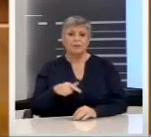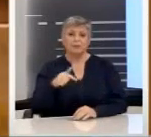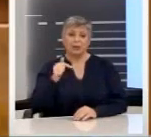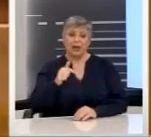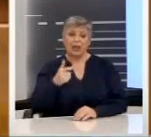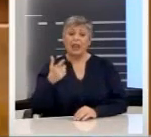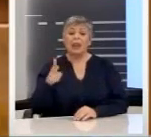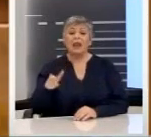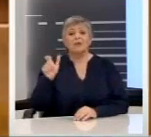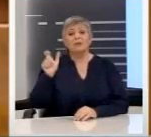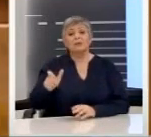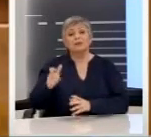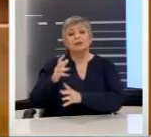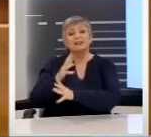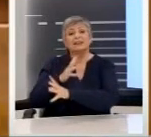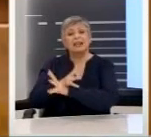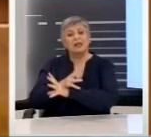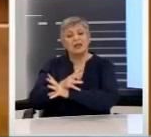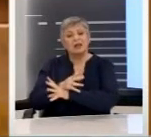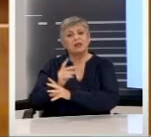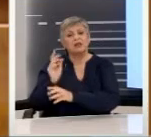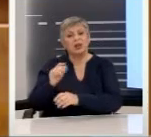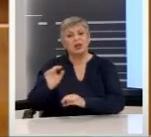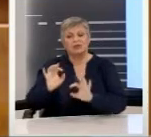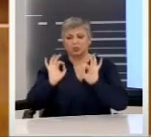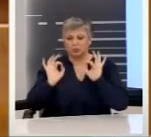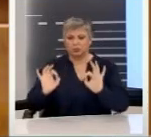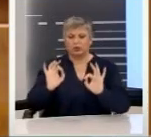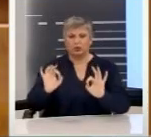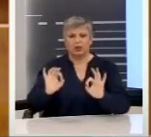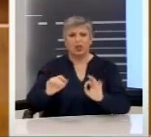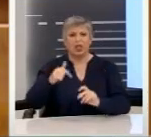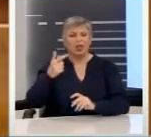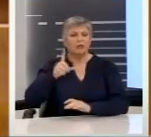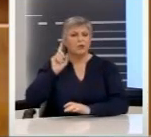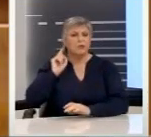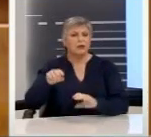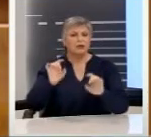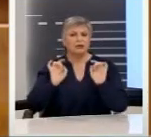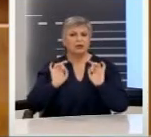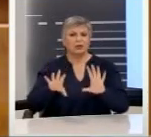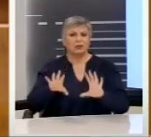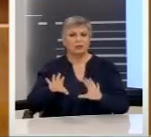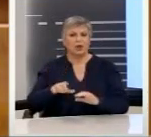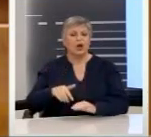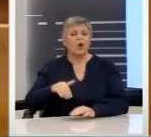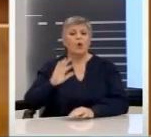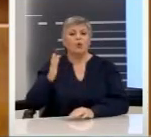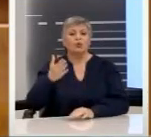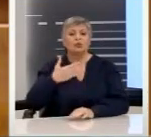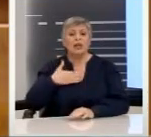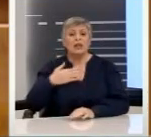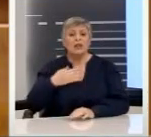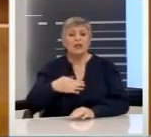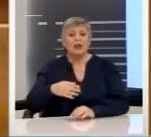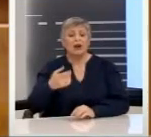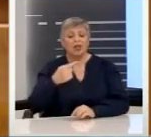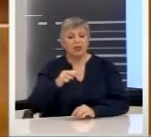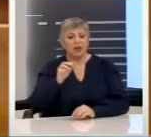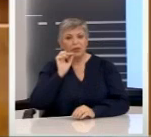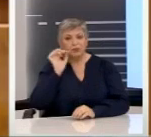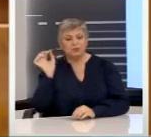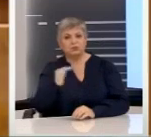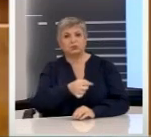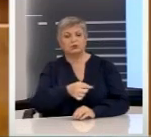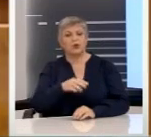Τζίβα έκανε το καθήκον της, δεν συμμετείχε σε καμία έκνομη δραστηριότητα με κίνητρο τη στοχοποίηση Μαρινάκη. Δεύτερον, ο